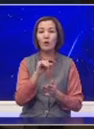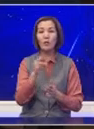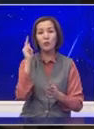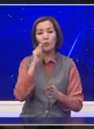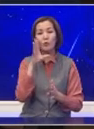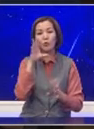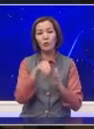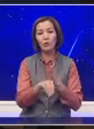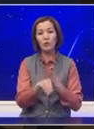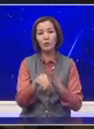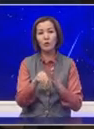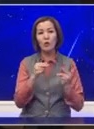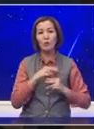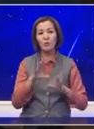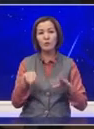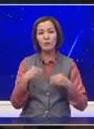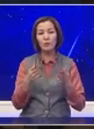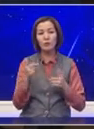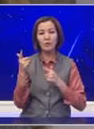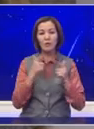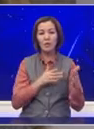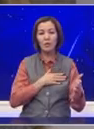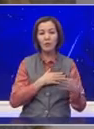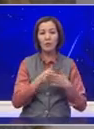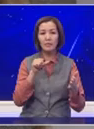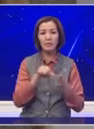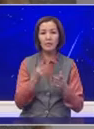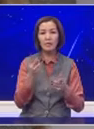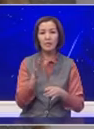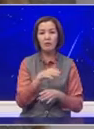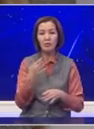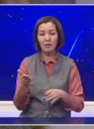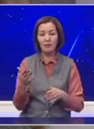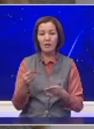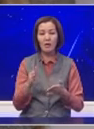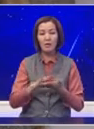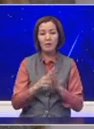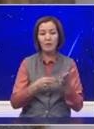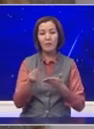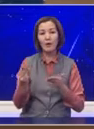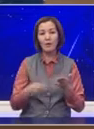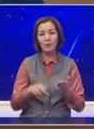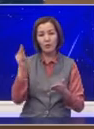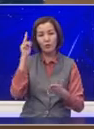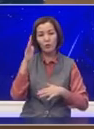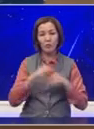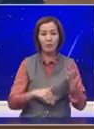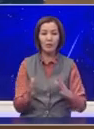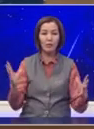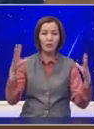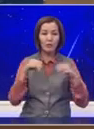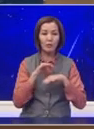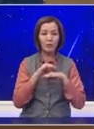жұмыс берушілердің де мамандар даярлауға белсенді қатысатынын білдіреді. Екі жақты ынтымақтастық арқасында білім алушылар теорияны практикамен